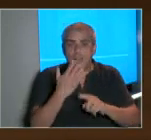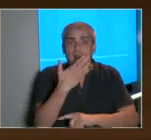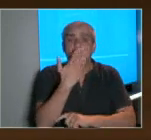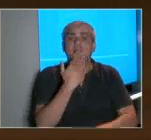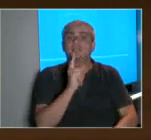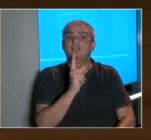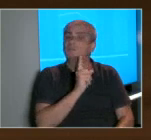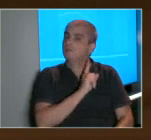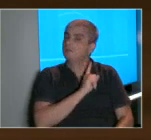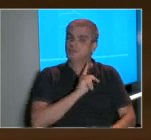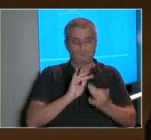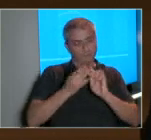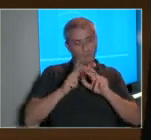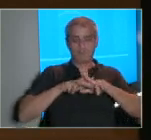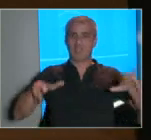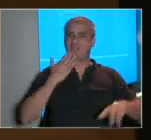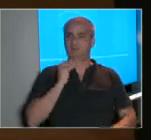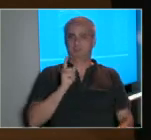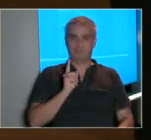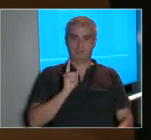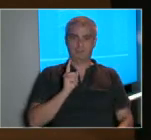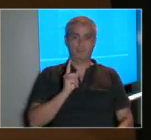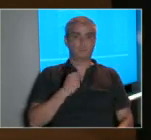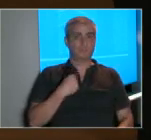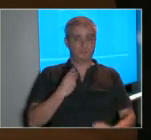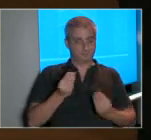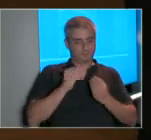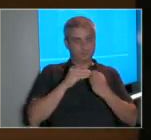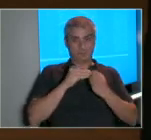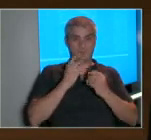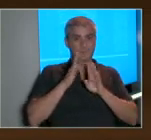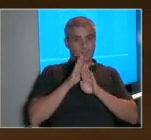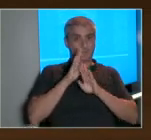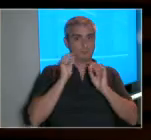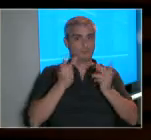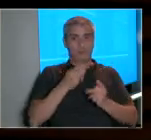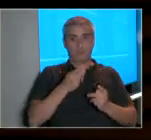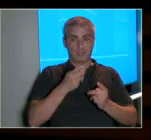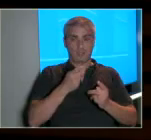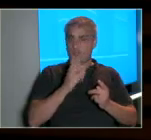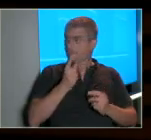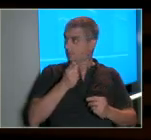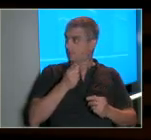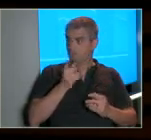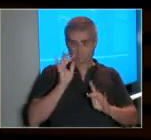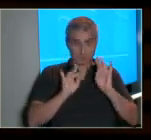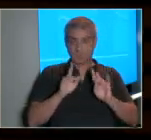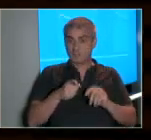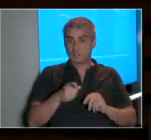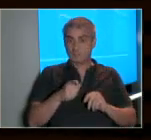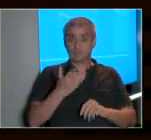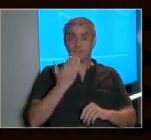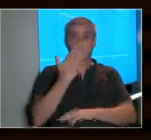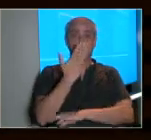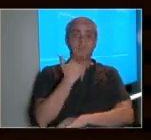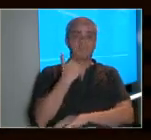למדינת ישראל בשונה מארץ ישראל. ואני אוסיף ואחדד כדי להקל. האם אתם מתנגדים לכך